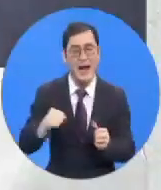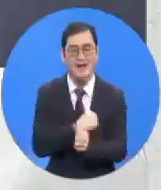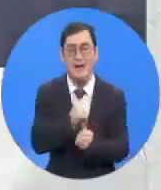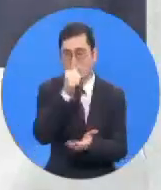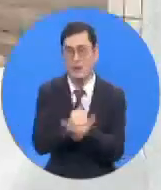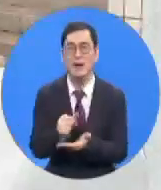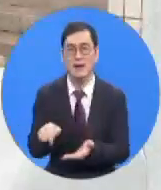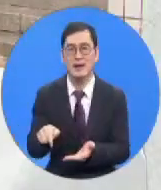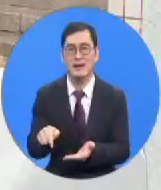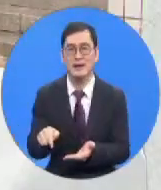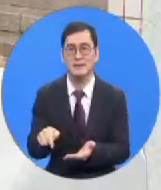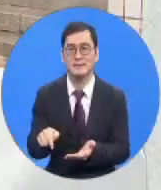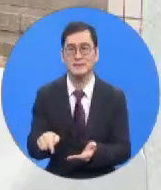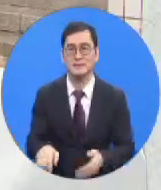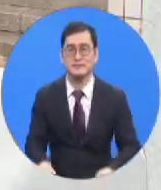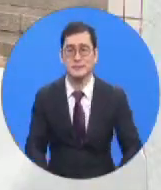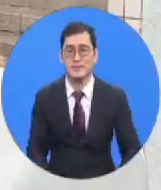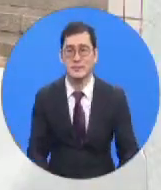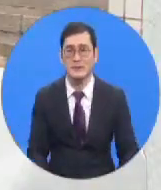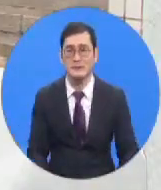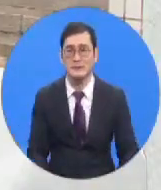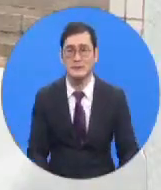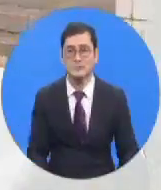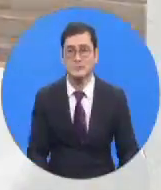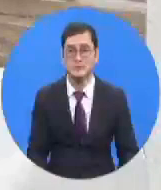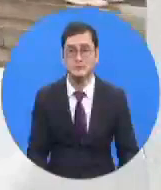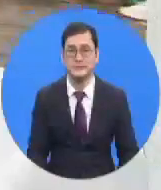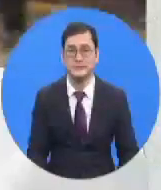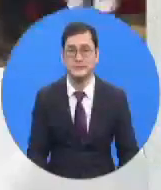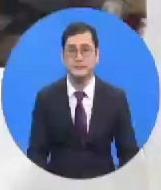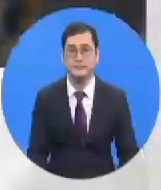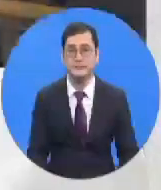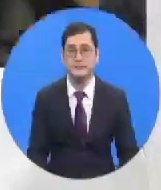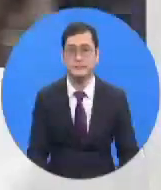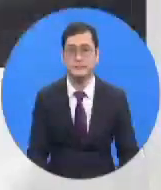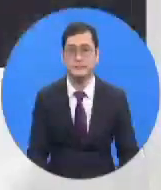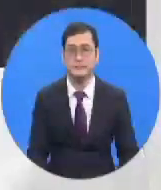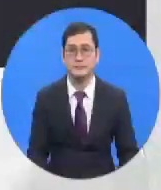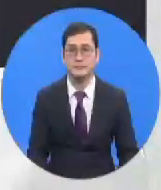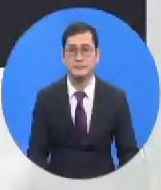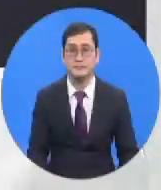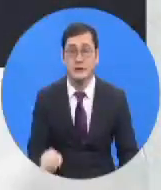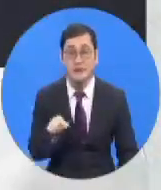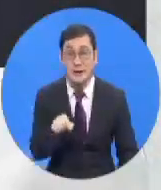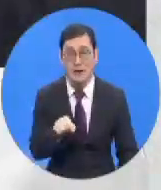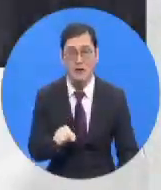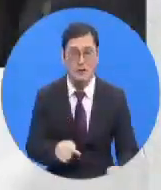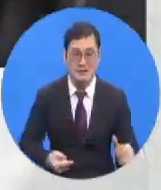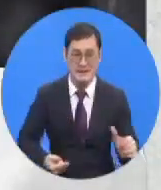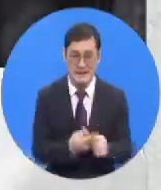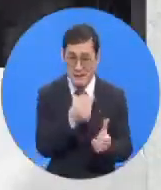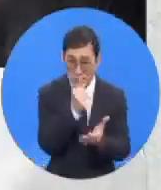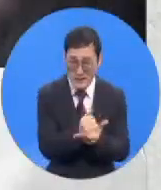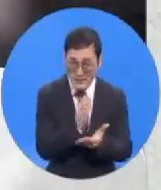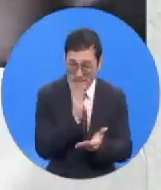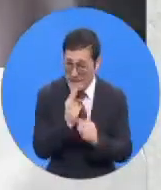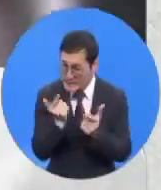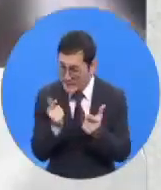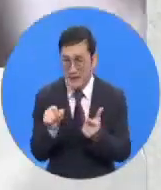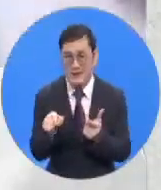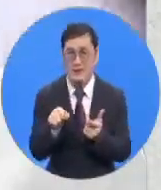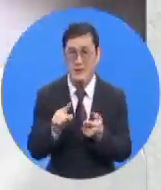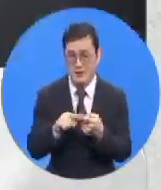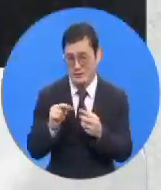이게 과실치사냐 살인죄냐 그 경계선에 있는 게 어떤 거냐면 미필적 고의라고 하는 건데 미필적 고의는 이